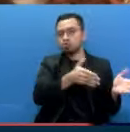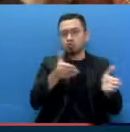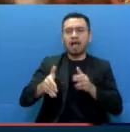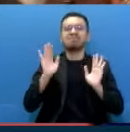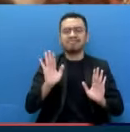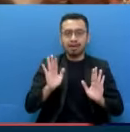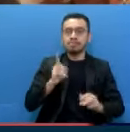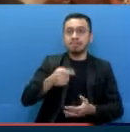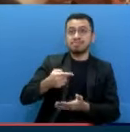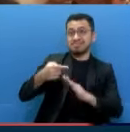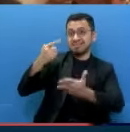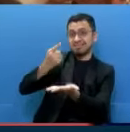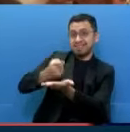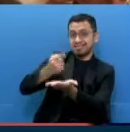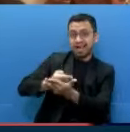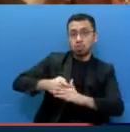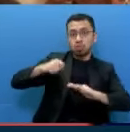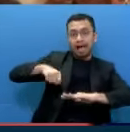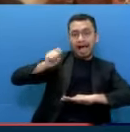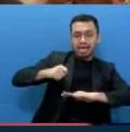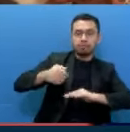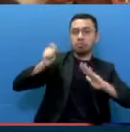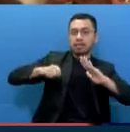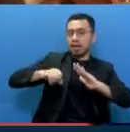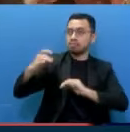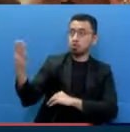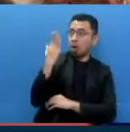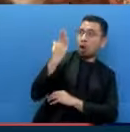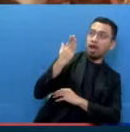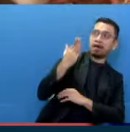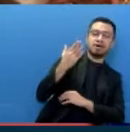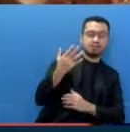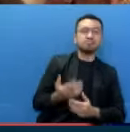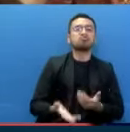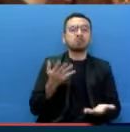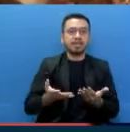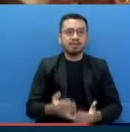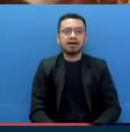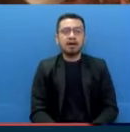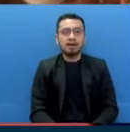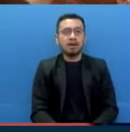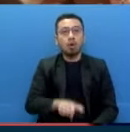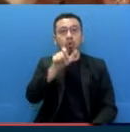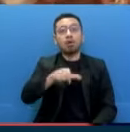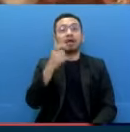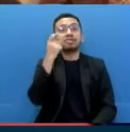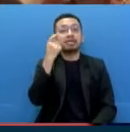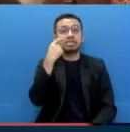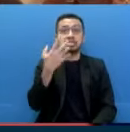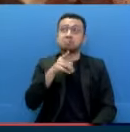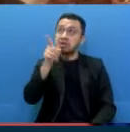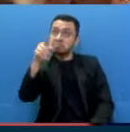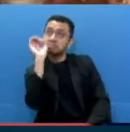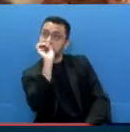lalu kemudian ajangnya enggak usah kita kemudian mendengar misalnya ada saksi yang ngomong di luar sana gitu ya mengenai bahwa saya melihat ini tidak melihat itu